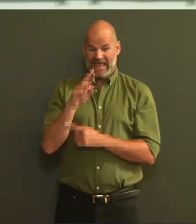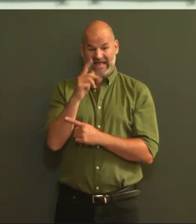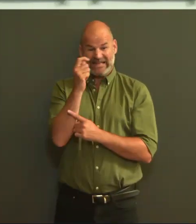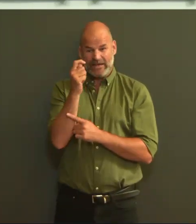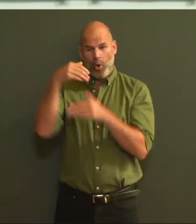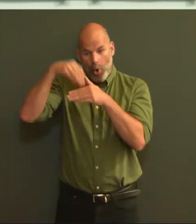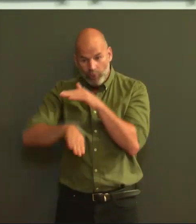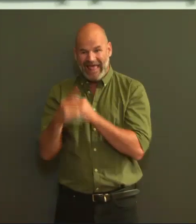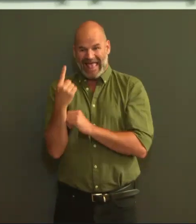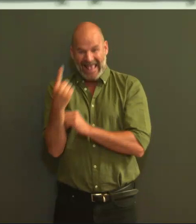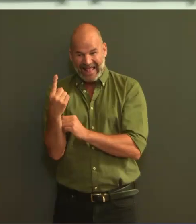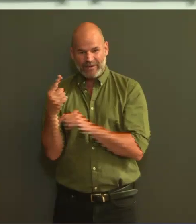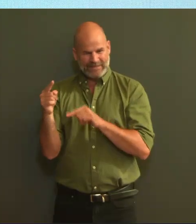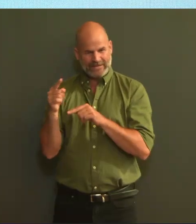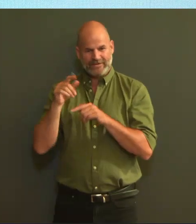kunnen beheersen.